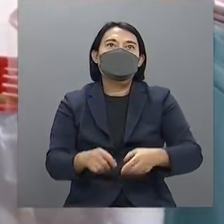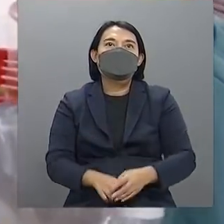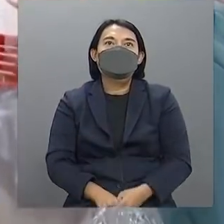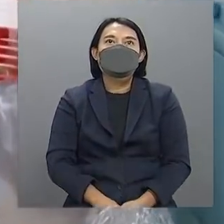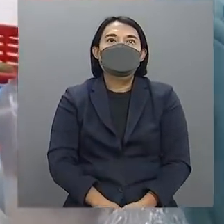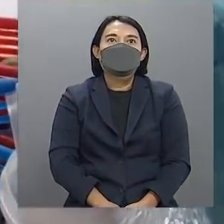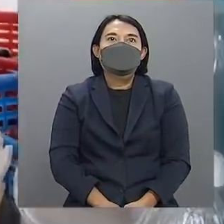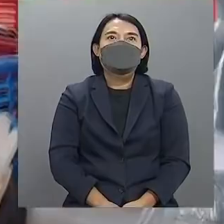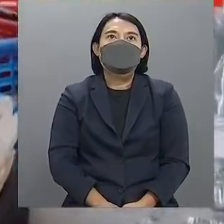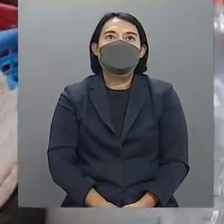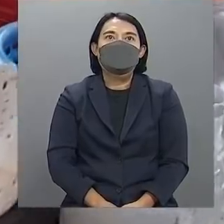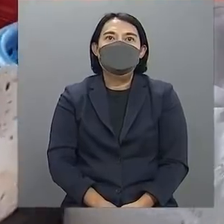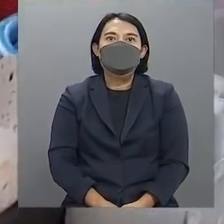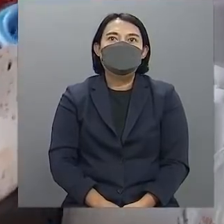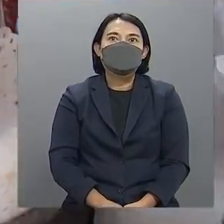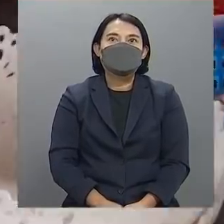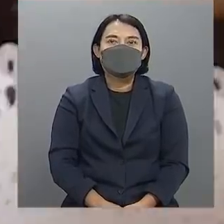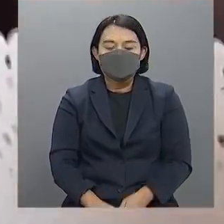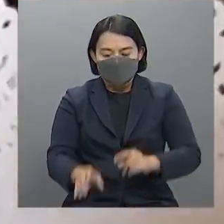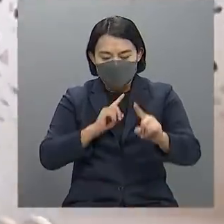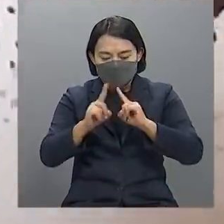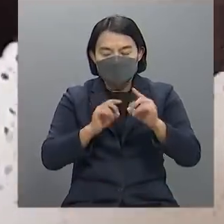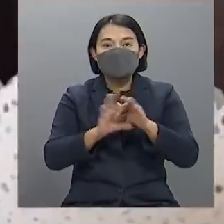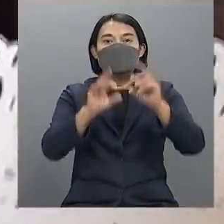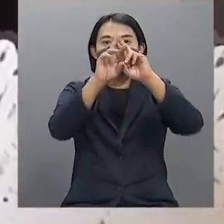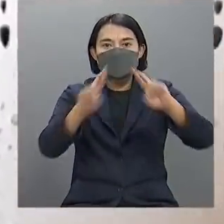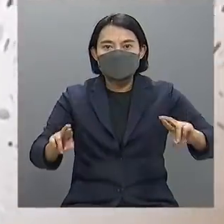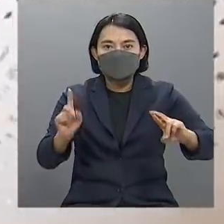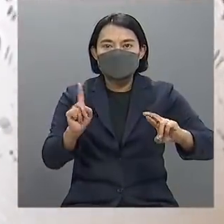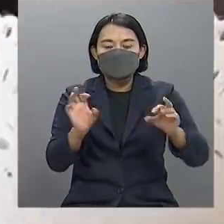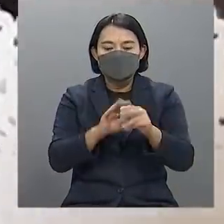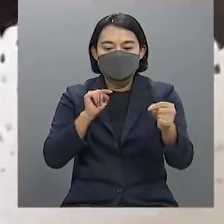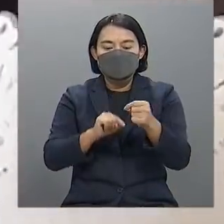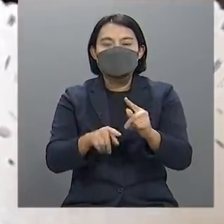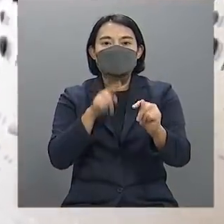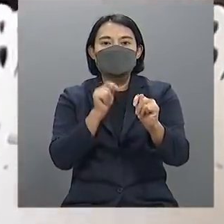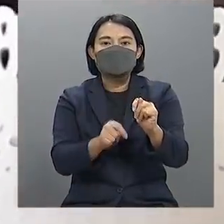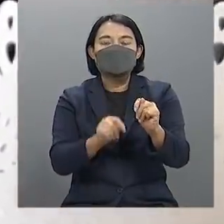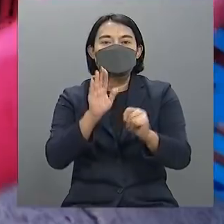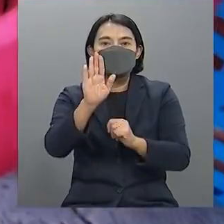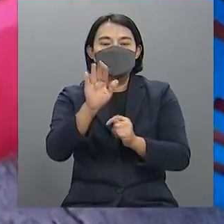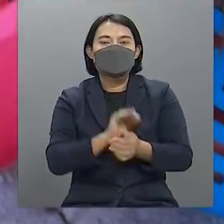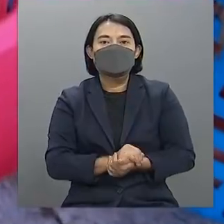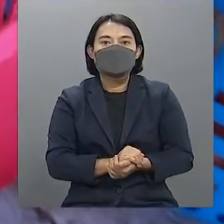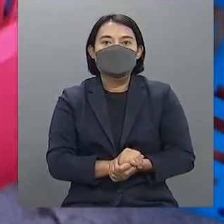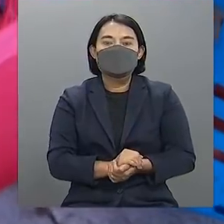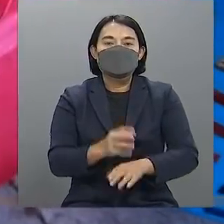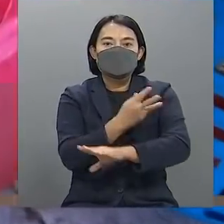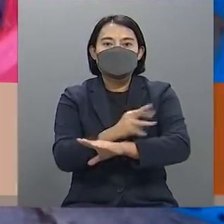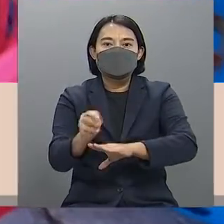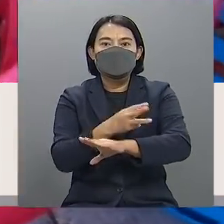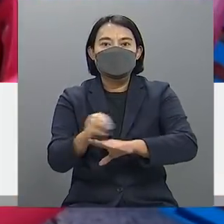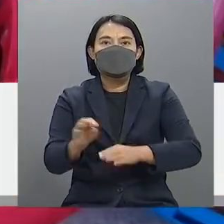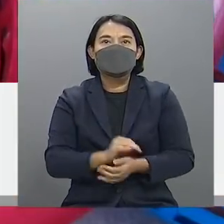ผู้สื่อข่าวไปคุยกับร้านอาหารอีสานในตำบลท่าขอนยางอำเภอกันทราวิชัยจังหวัดมหาสารคามค่ะแน่น